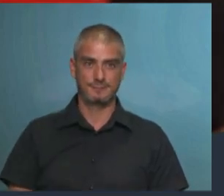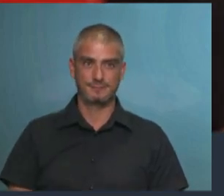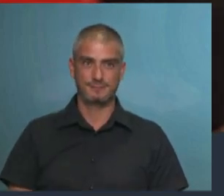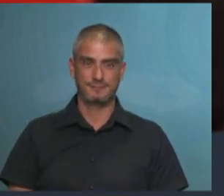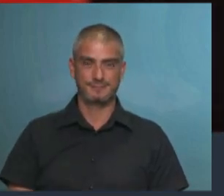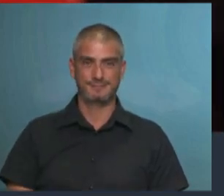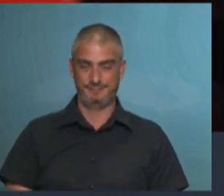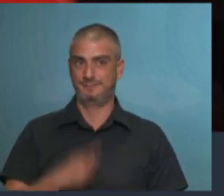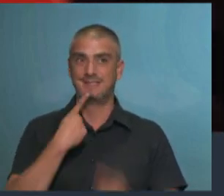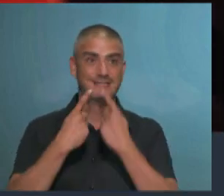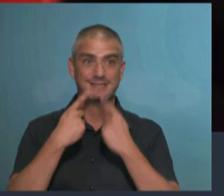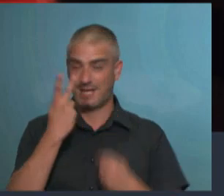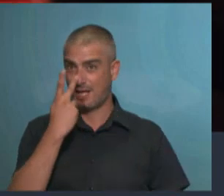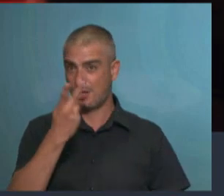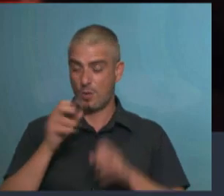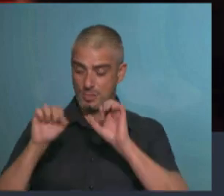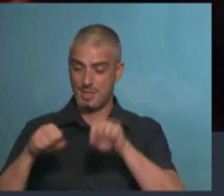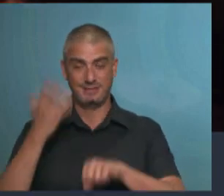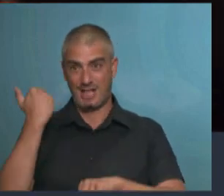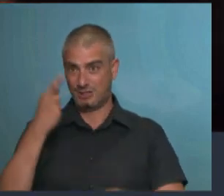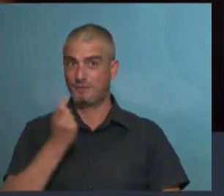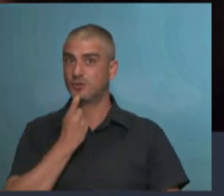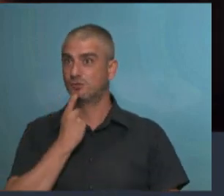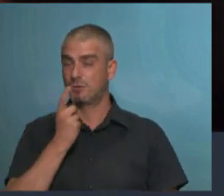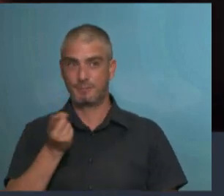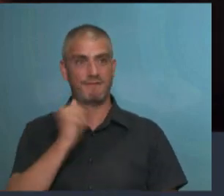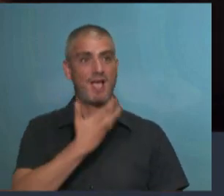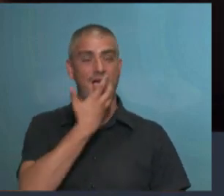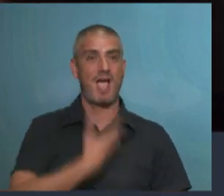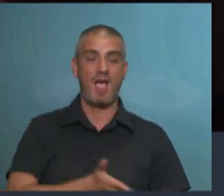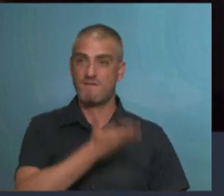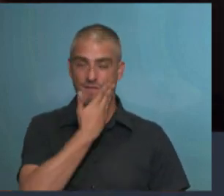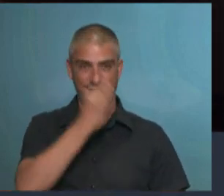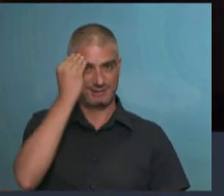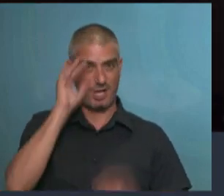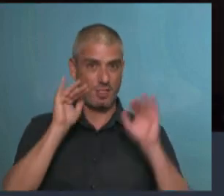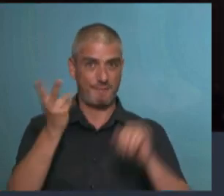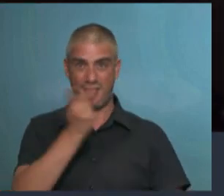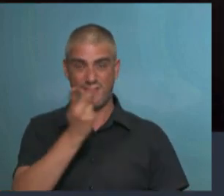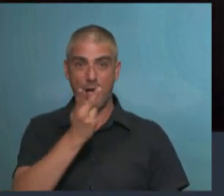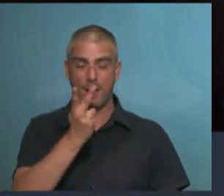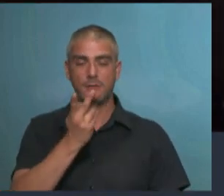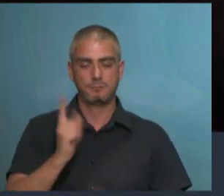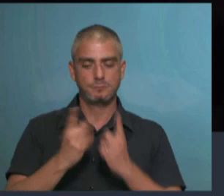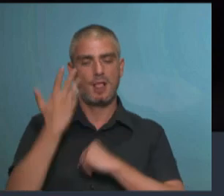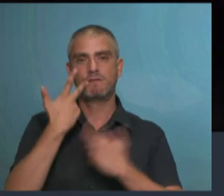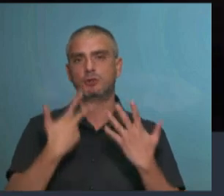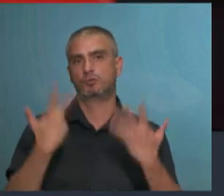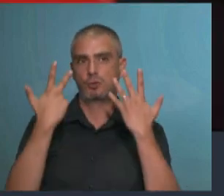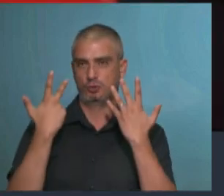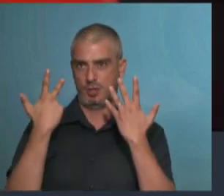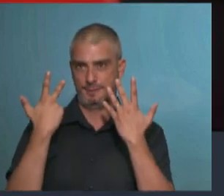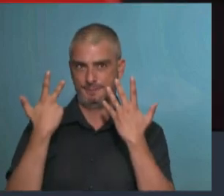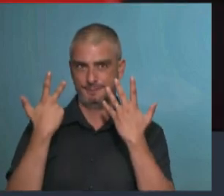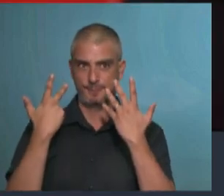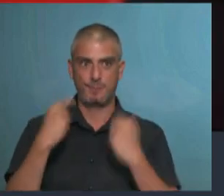השיחה הזאת שתראו בין הנשיא לשעבר שמעון פרס לרב עובדיה יוסף, זיכרונם לברכה, התקיימה לפני 8 שנים. היה